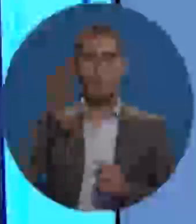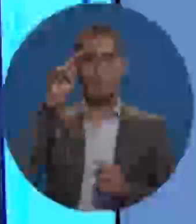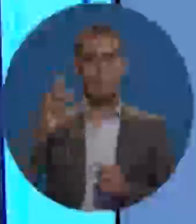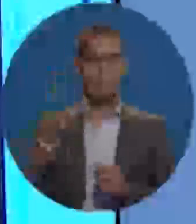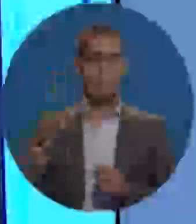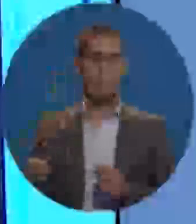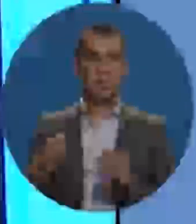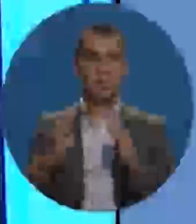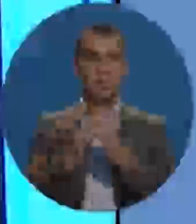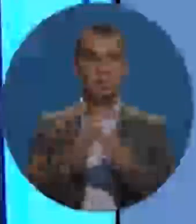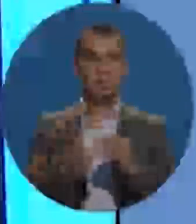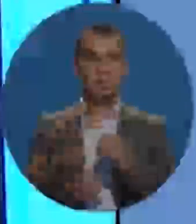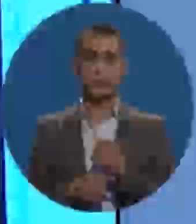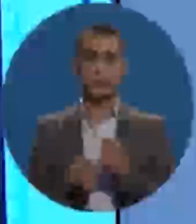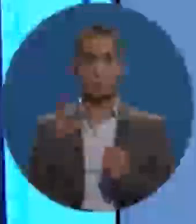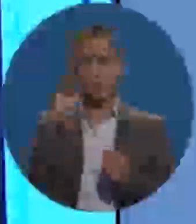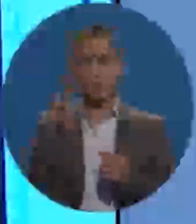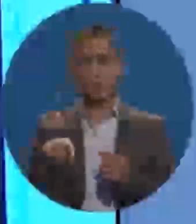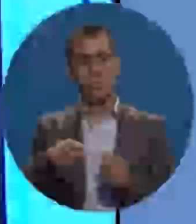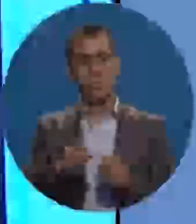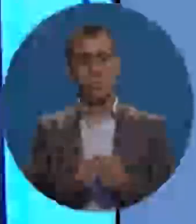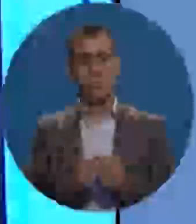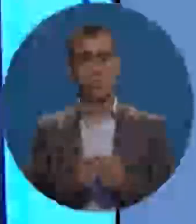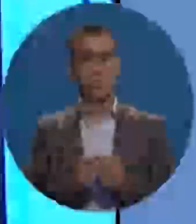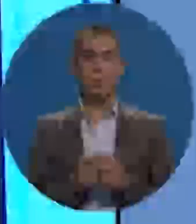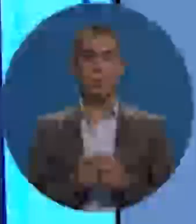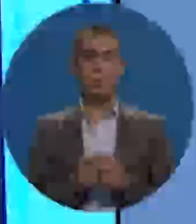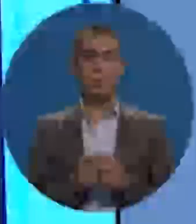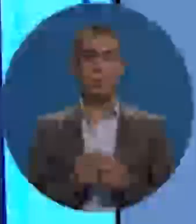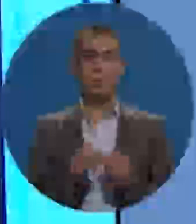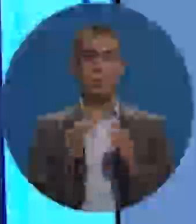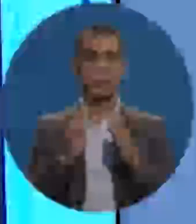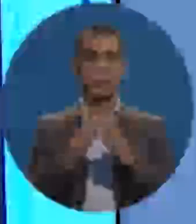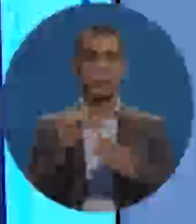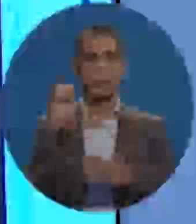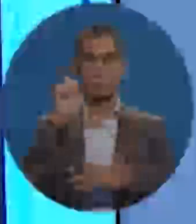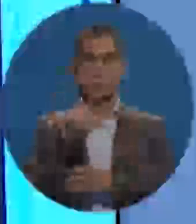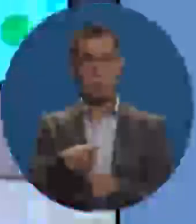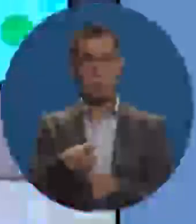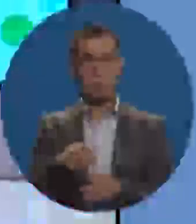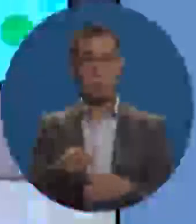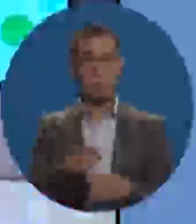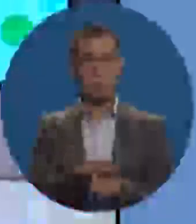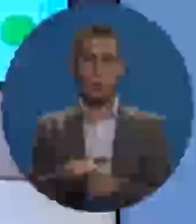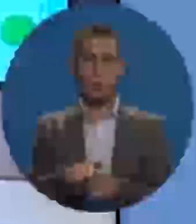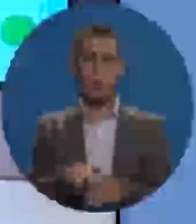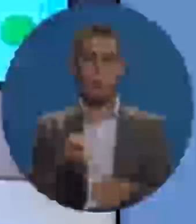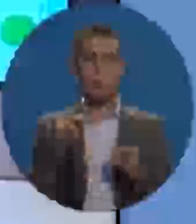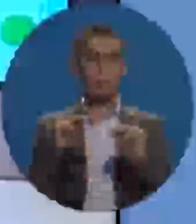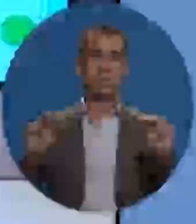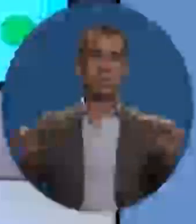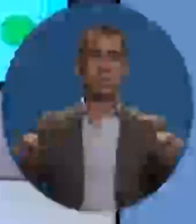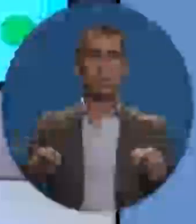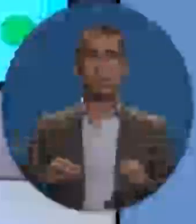Оқушылар, үй жұмысы түсінікті ме? Олай болса, үй жұмысларыңызды орылап, мұғалімдерге